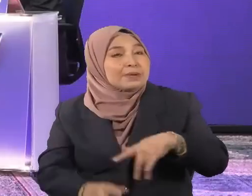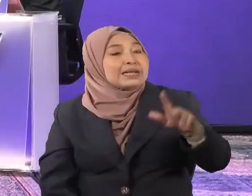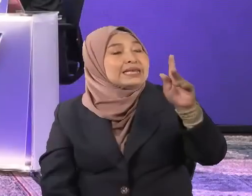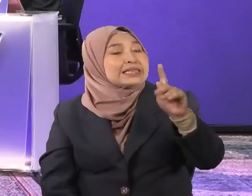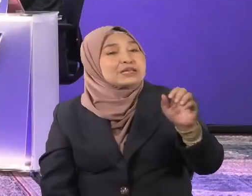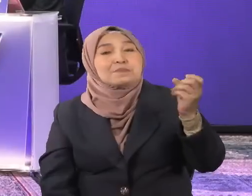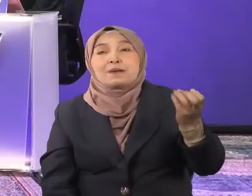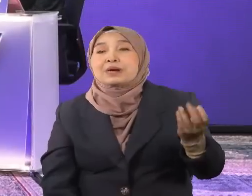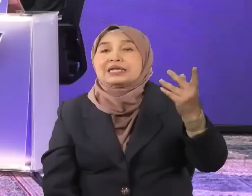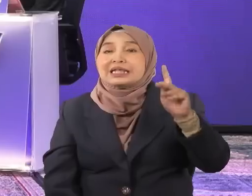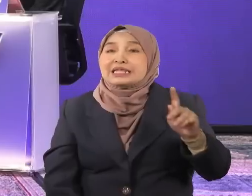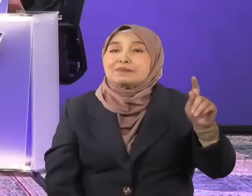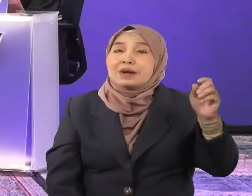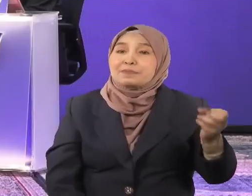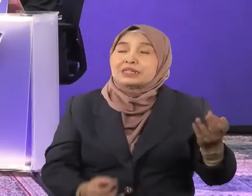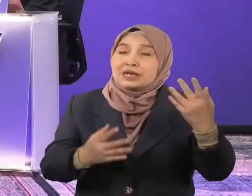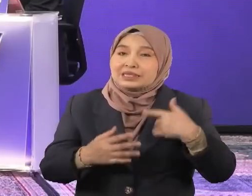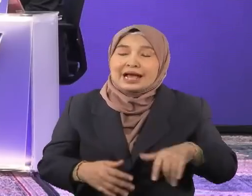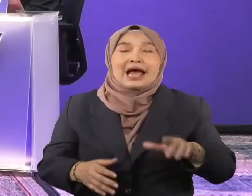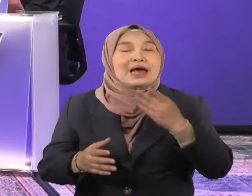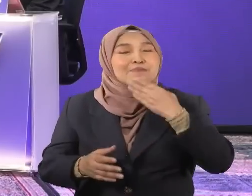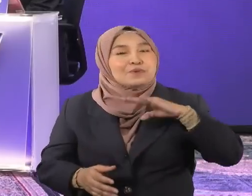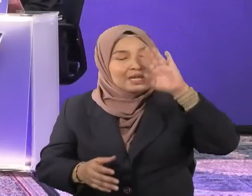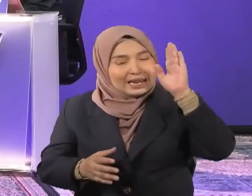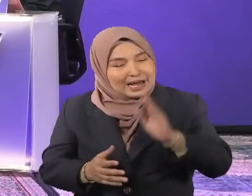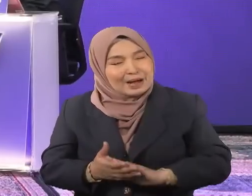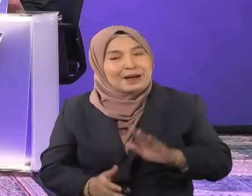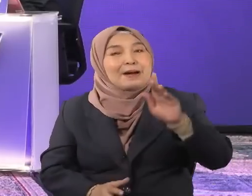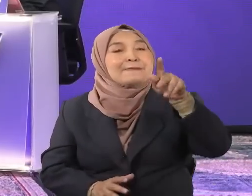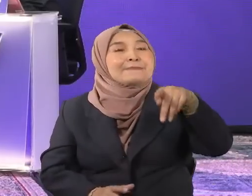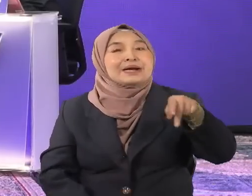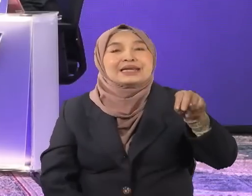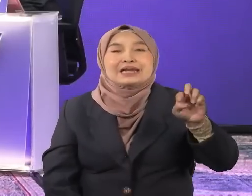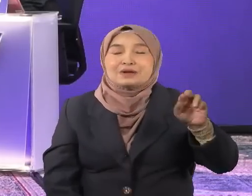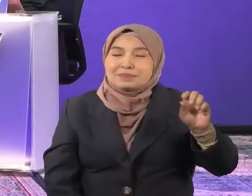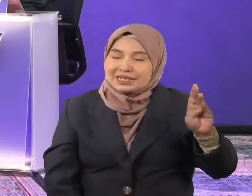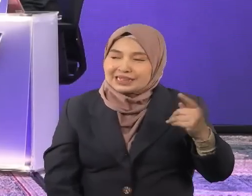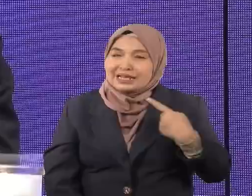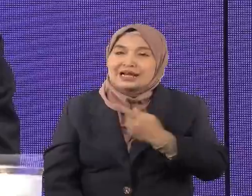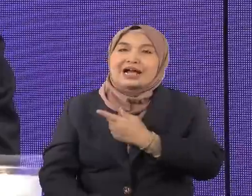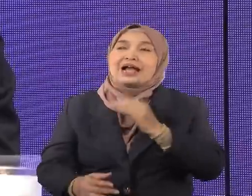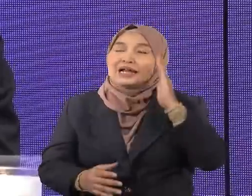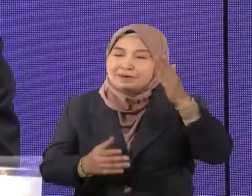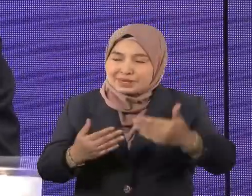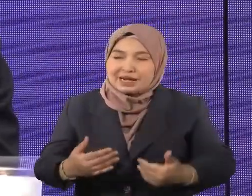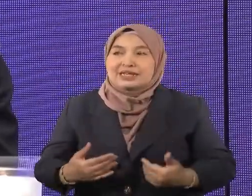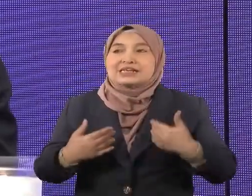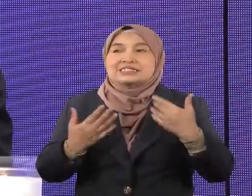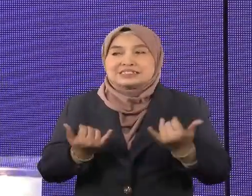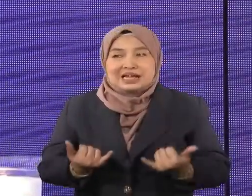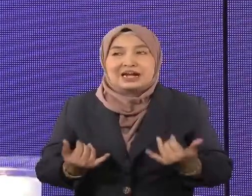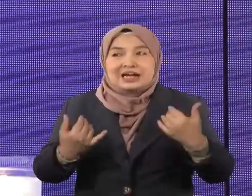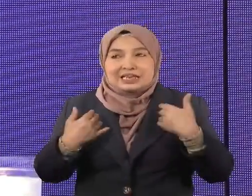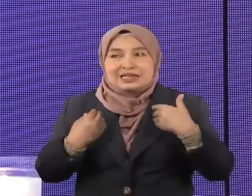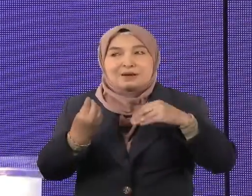Dan alhamdulillah juga penerbit kita pun sudah berada. Sudah. Ya. Di mana sekarang? Sekarang ni sama di Mekah